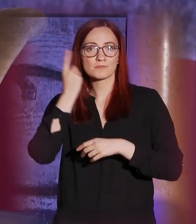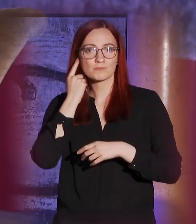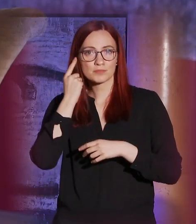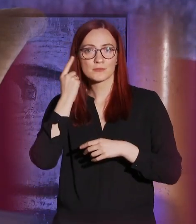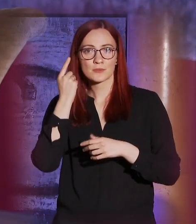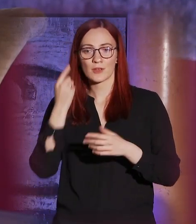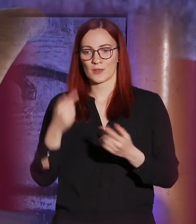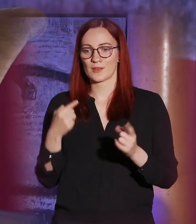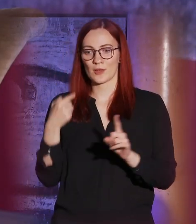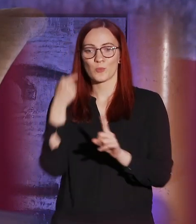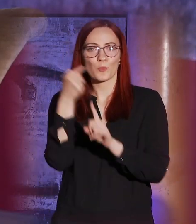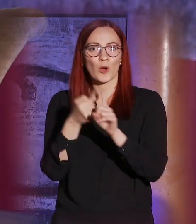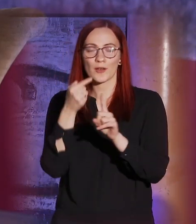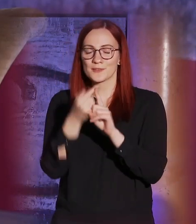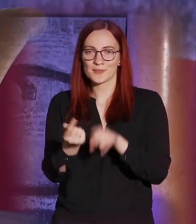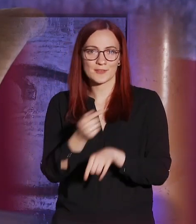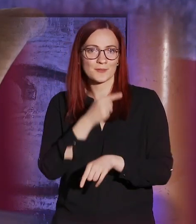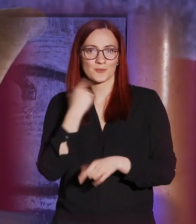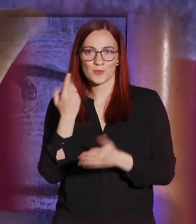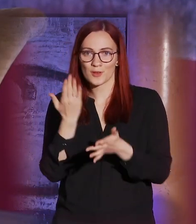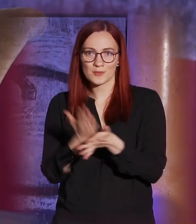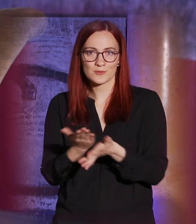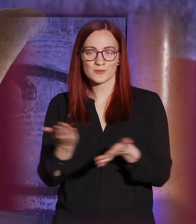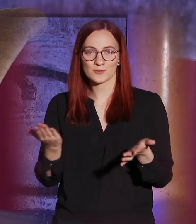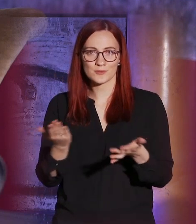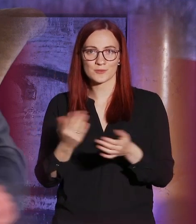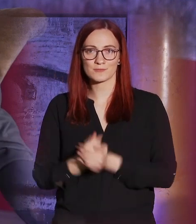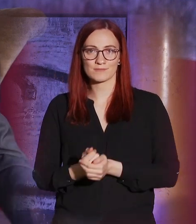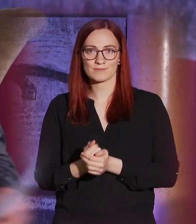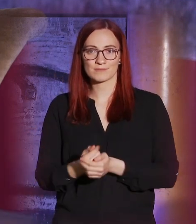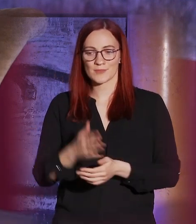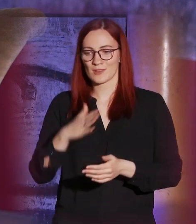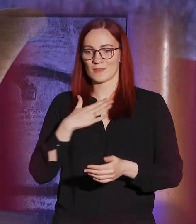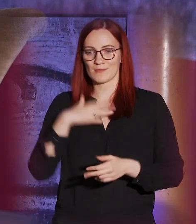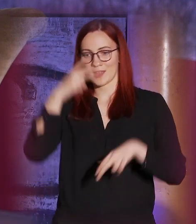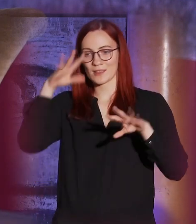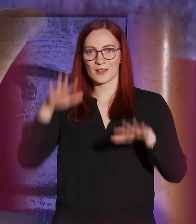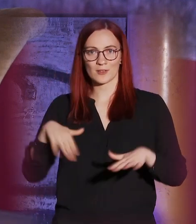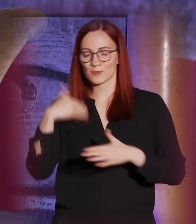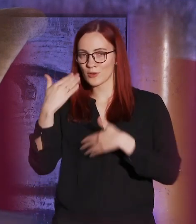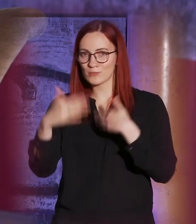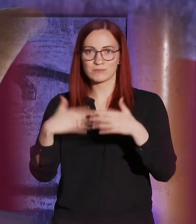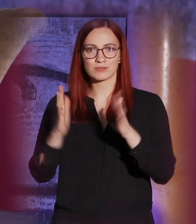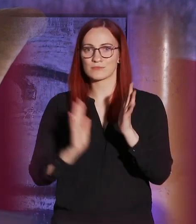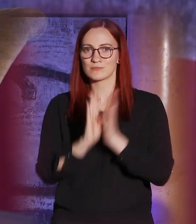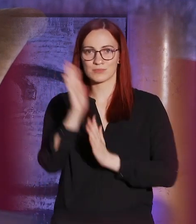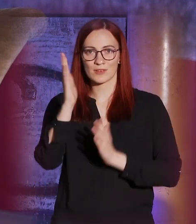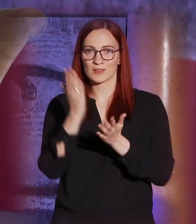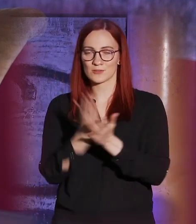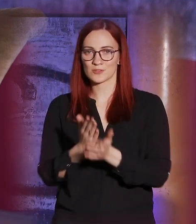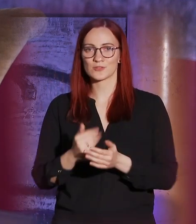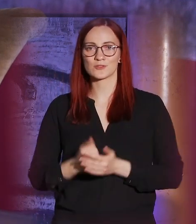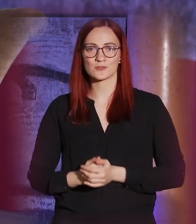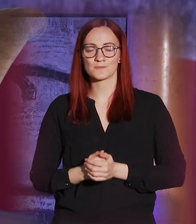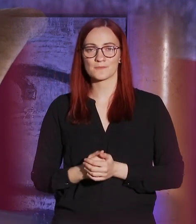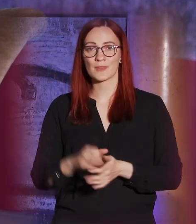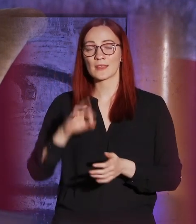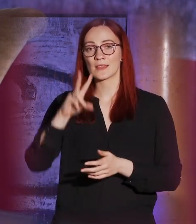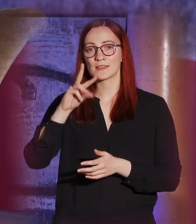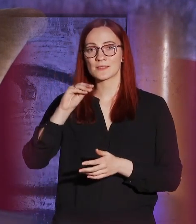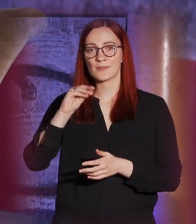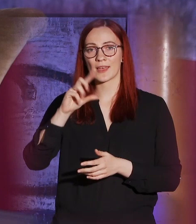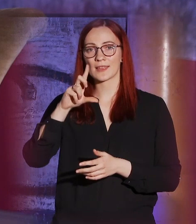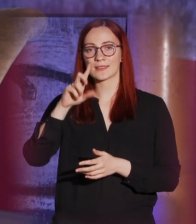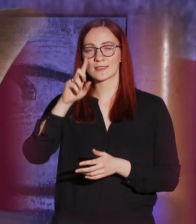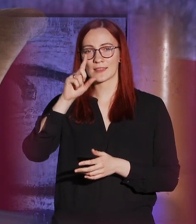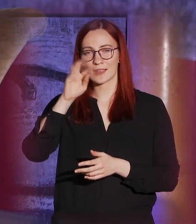lina pozityvo yra šia tema ir kad mes esame labai jau pažengę garsinėme vaizdavime. Ir Svetlana, aš dar labai norėčiau pakalbėti